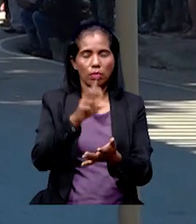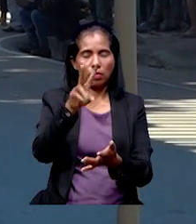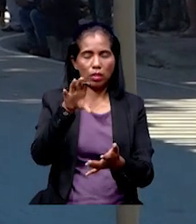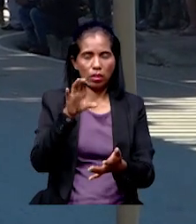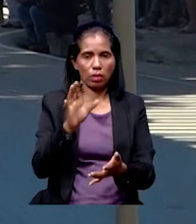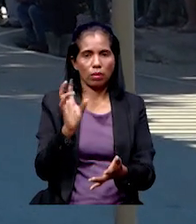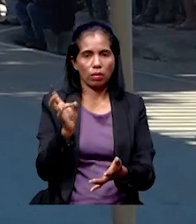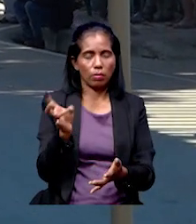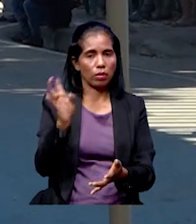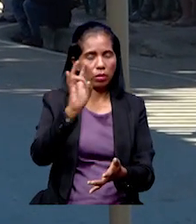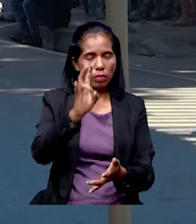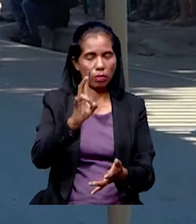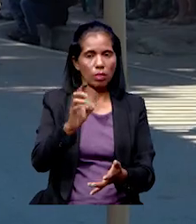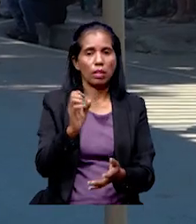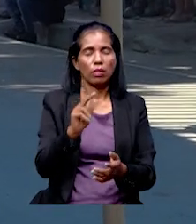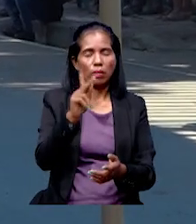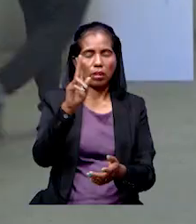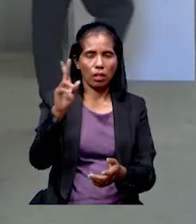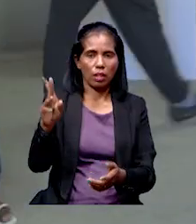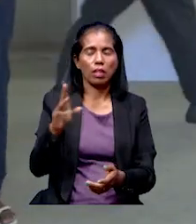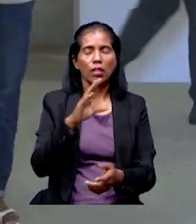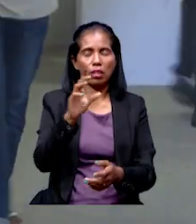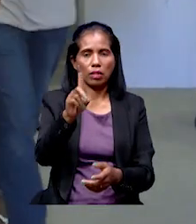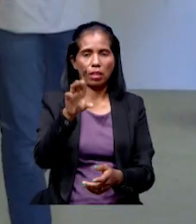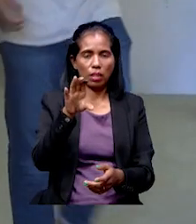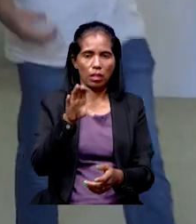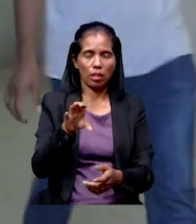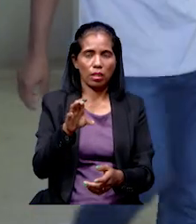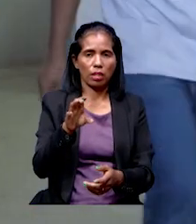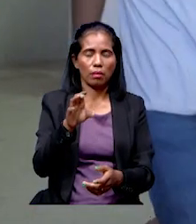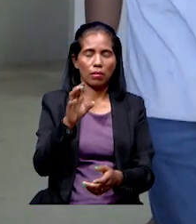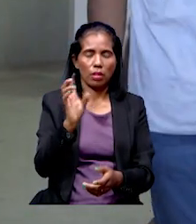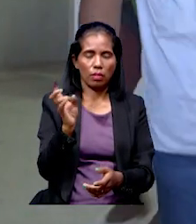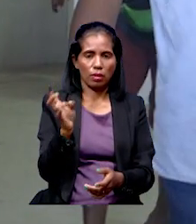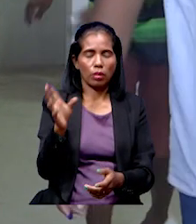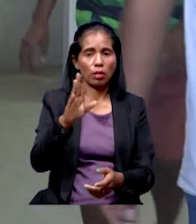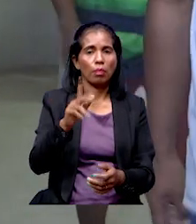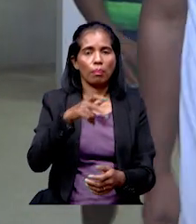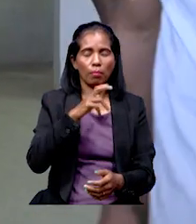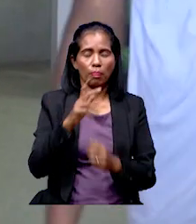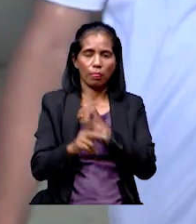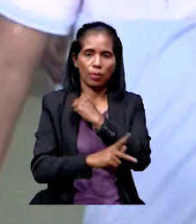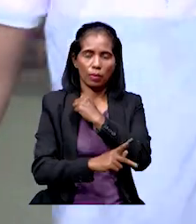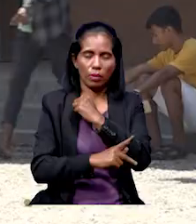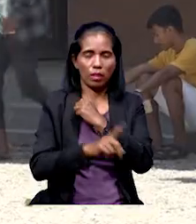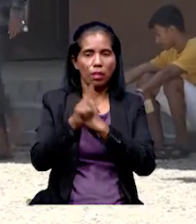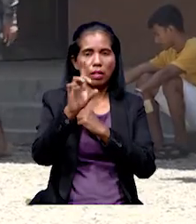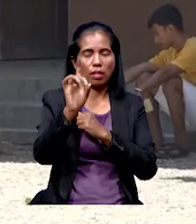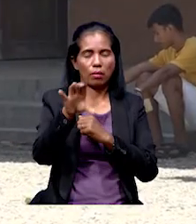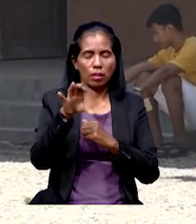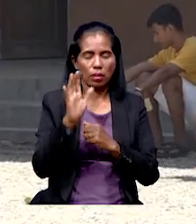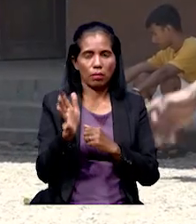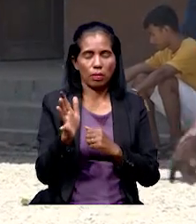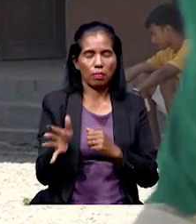nulu resing hitu, Irlandia rihungida atus rua neng nulu resing hat, Portugal atus walu lima nulu resing neng, no